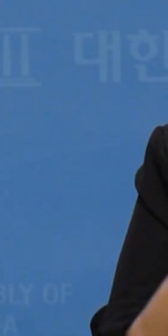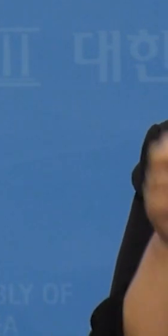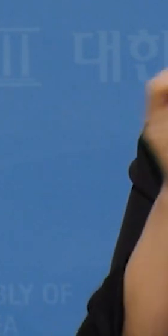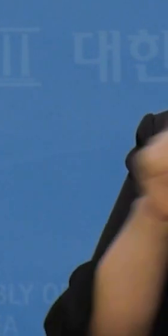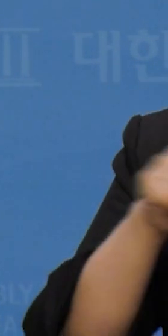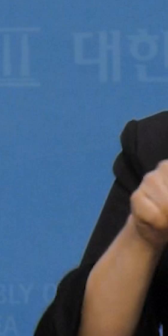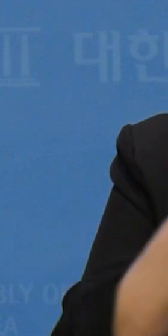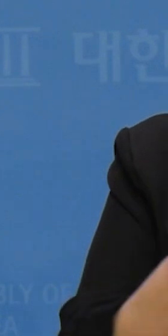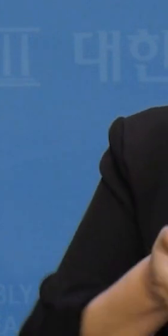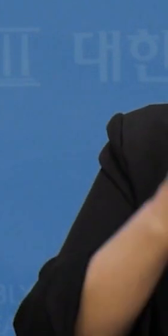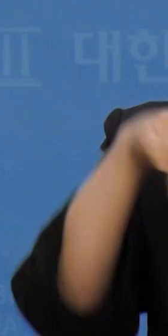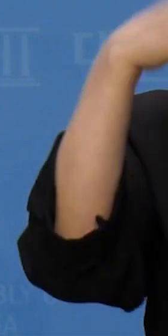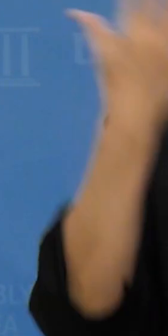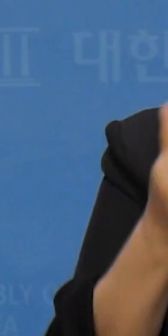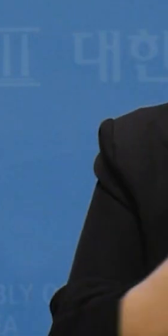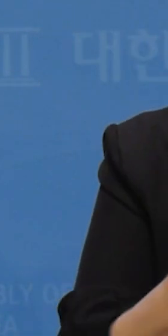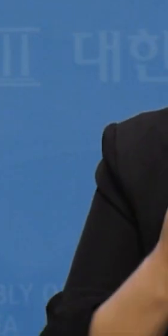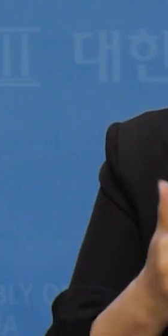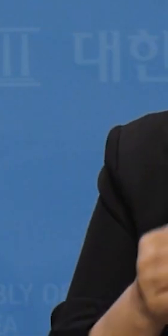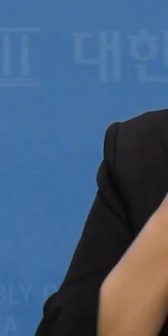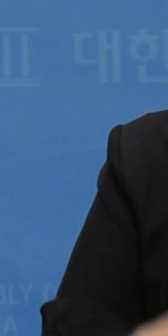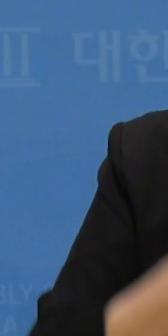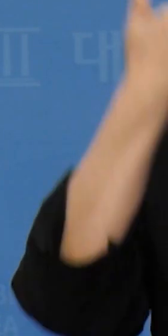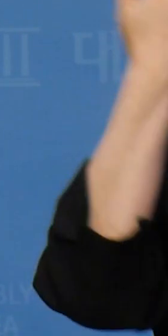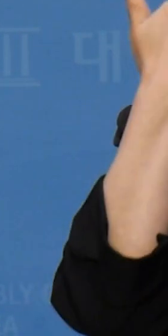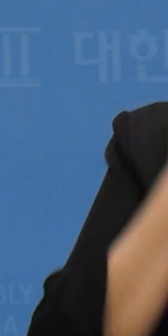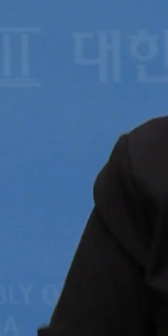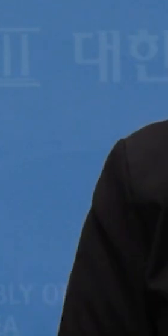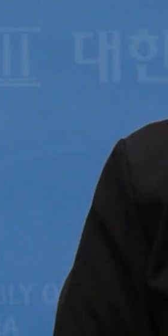거부한 사람이 누구인데 적반하장입니까?